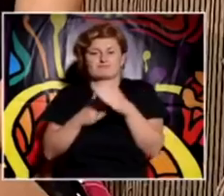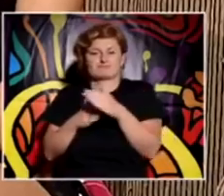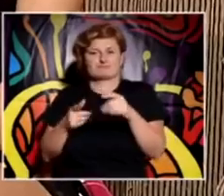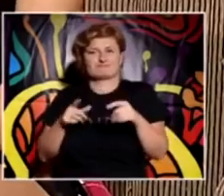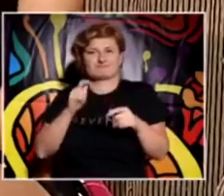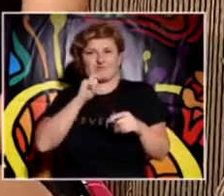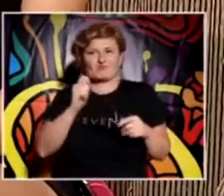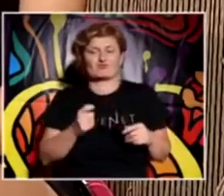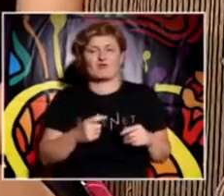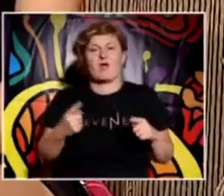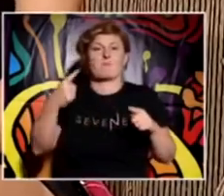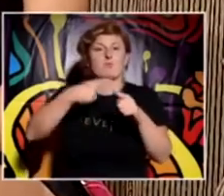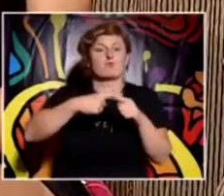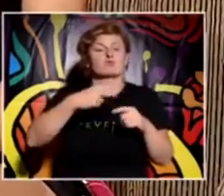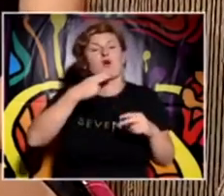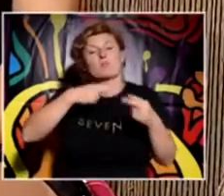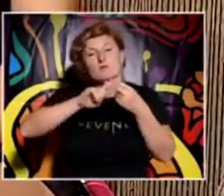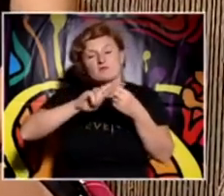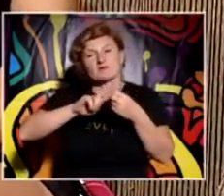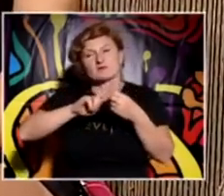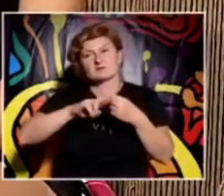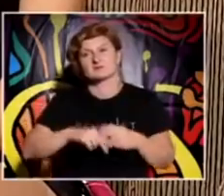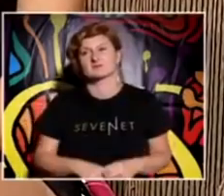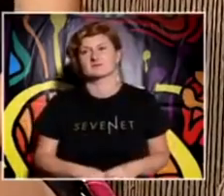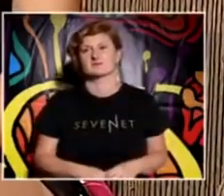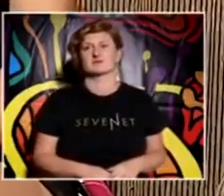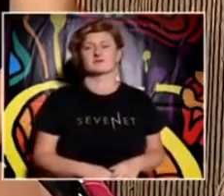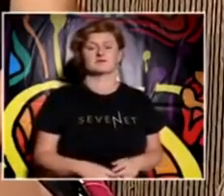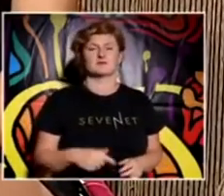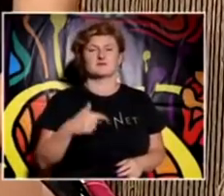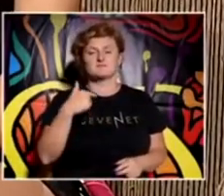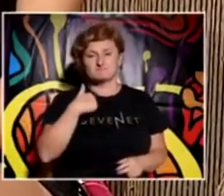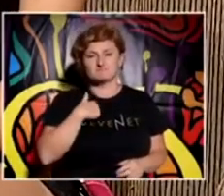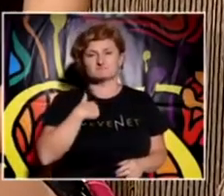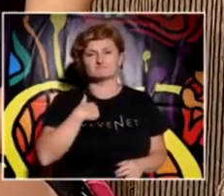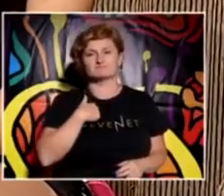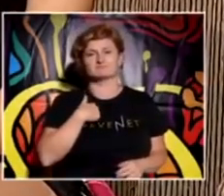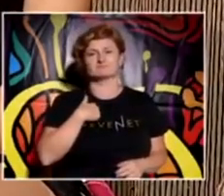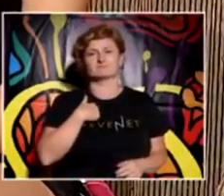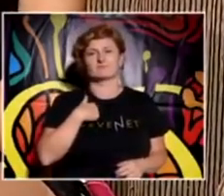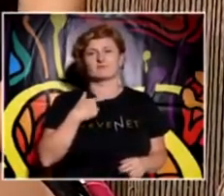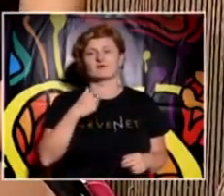odpowiedzi. Plus odpowiedzi, tak, bo no jeszcze my wychodzimy z założenia, że każdy, kto do nas